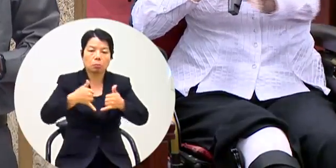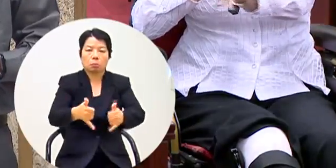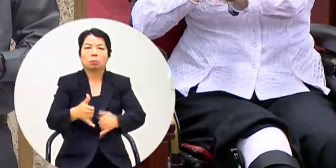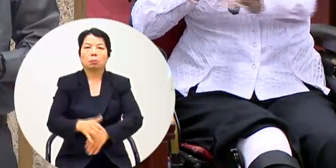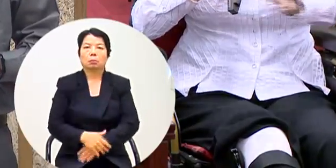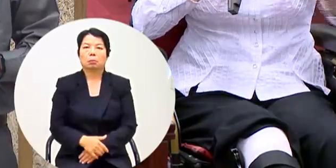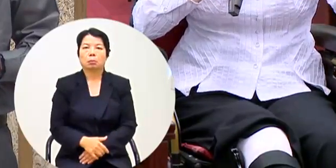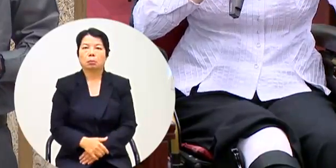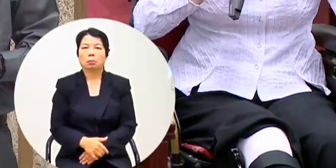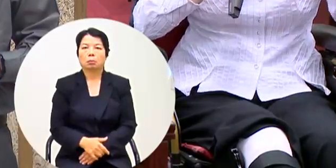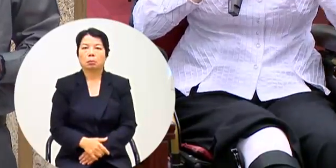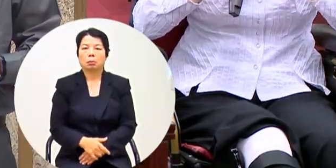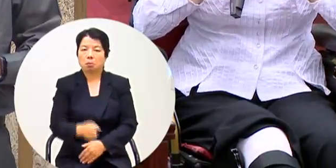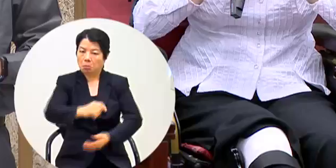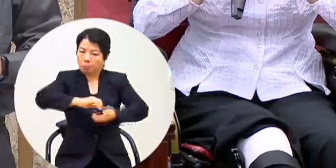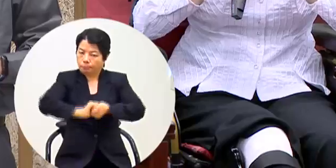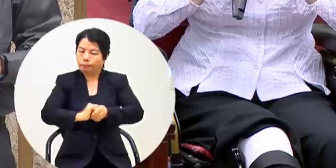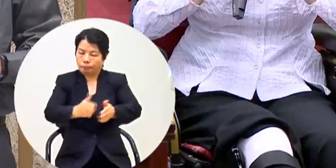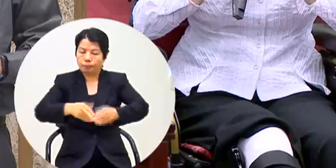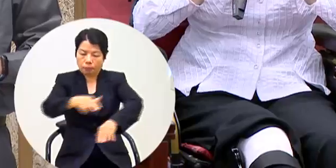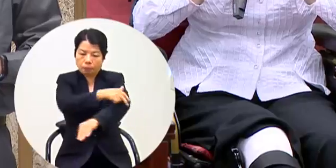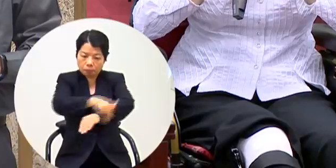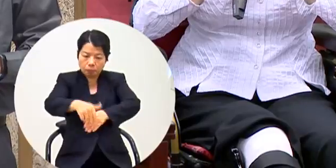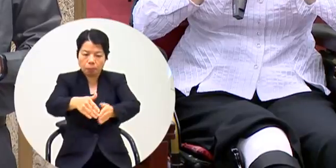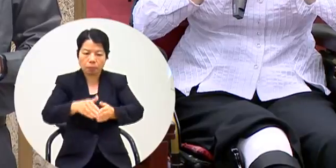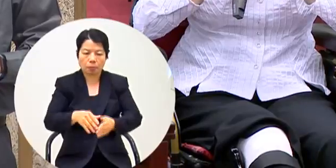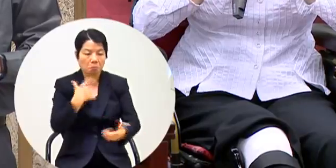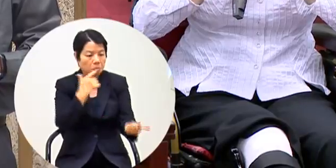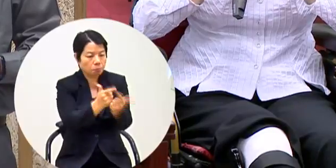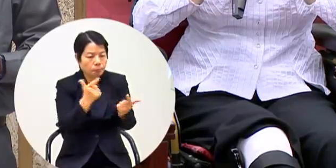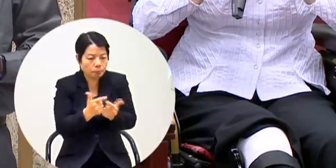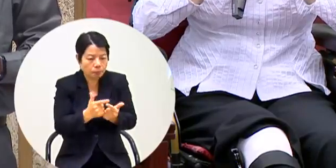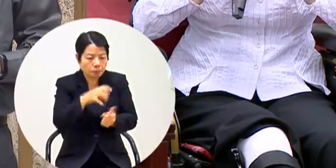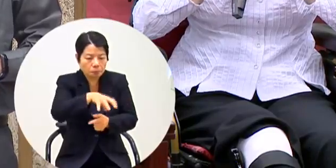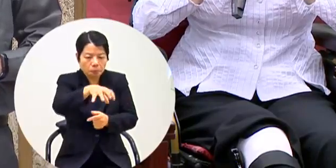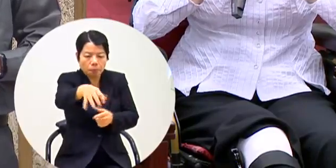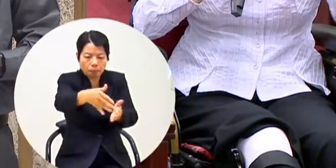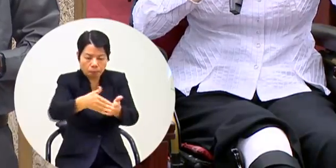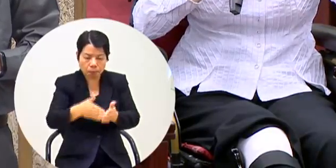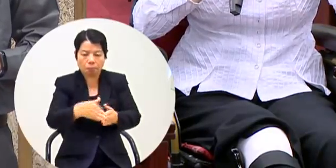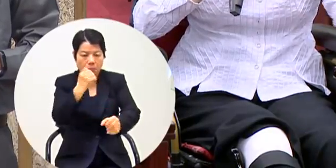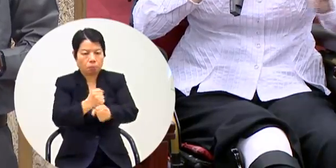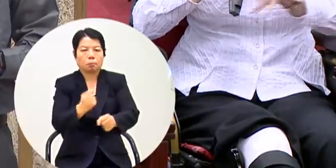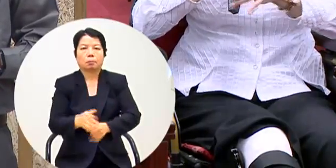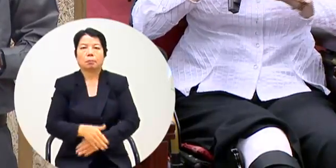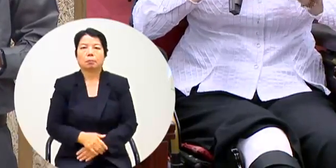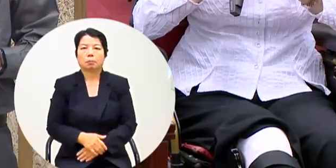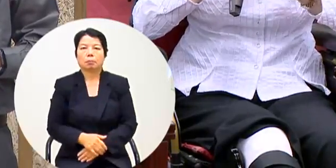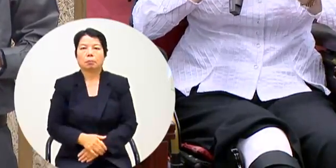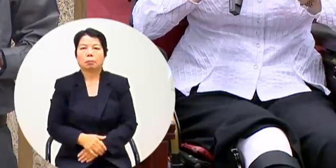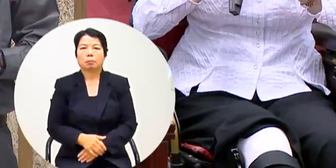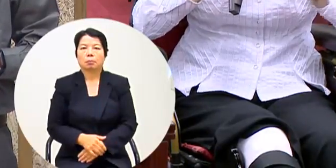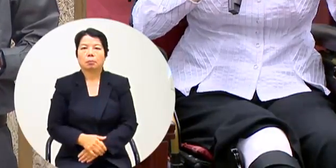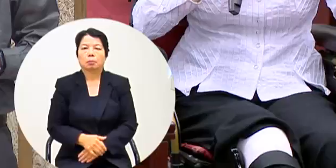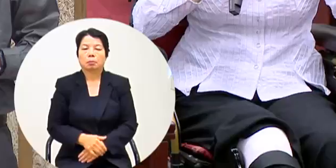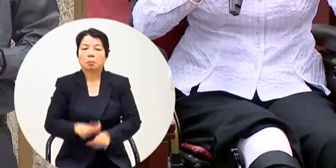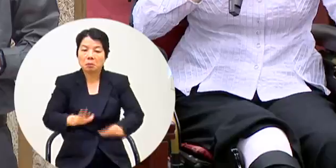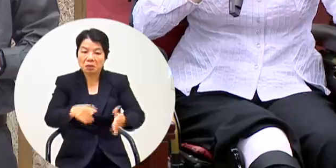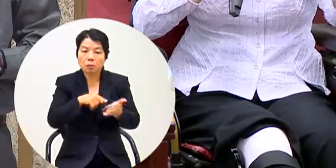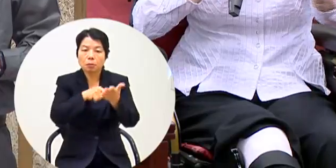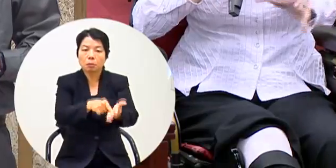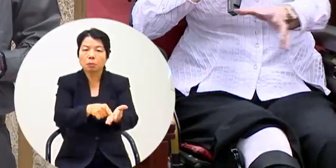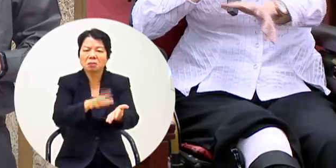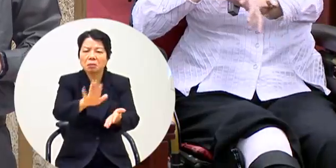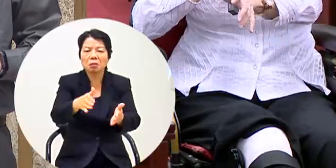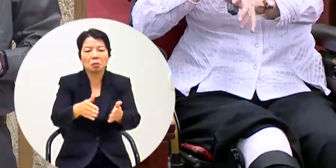哪些地方是可以让身心障碍者上来的。不是说今天有申请你才去做，或者说你要